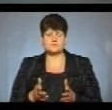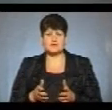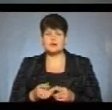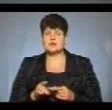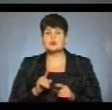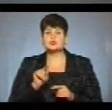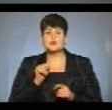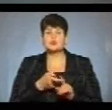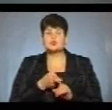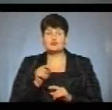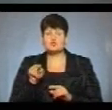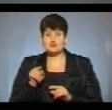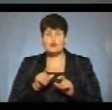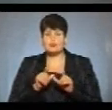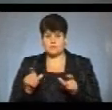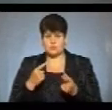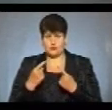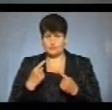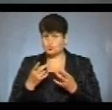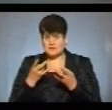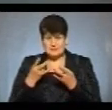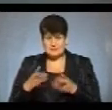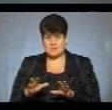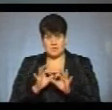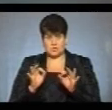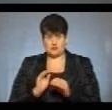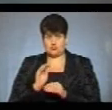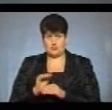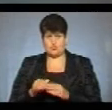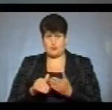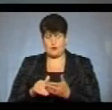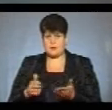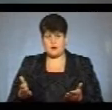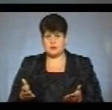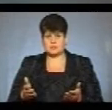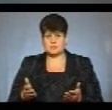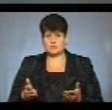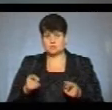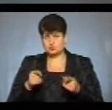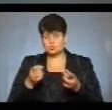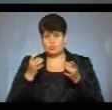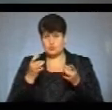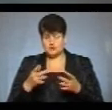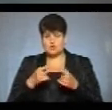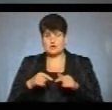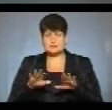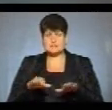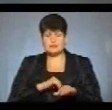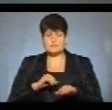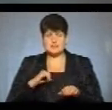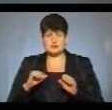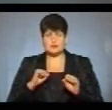об'єкту, за який ми говоримо, тут не треба нічого допомагати. Тут просто органи самоврядування